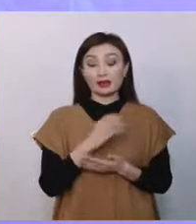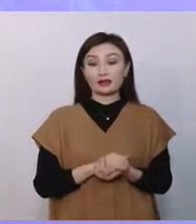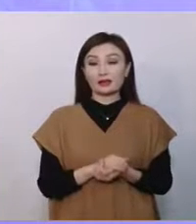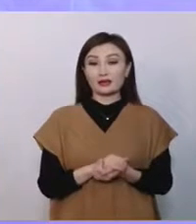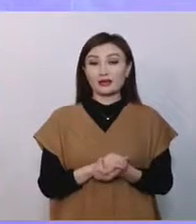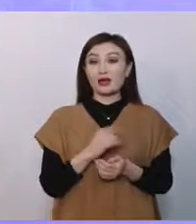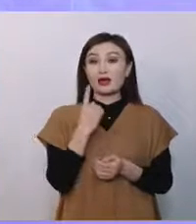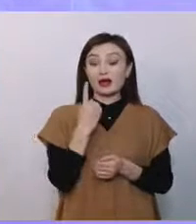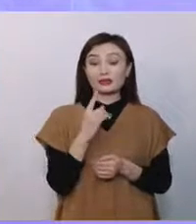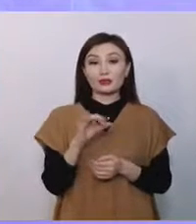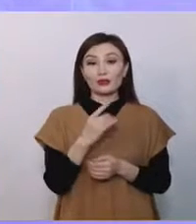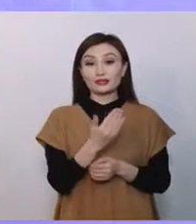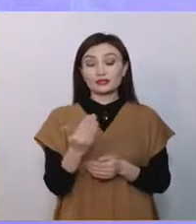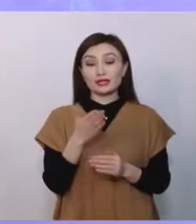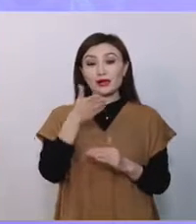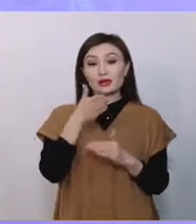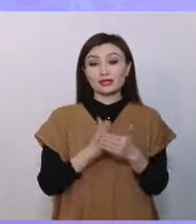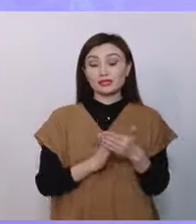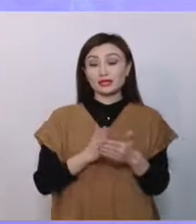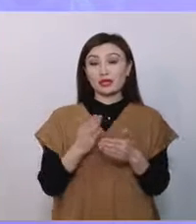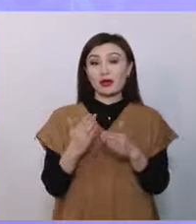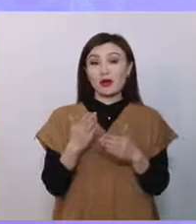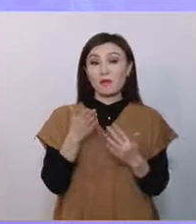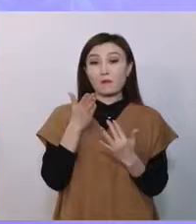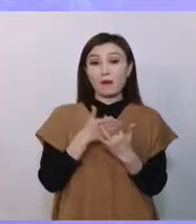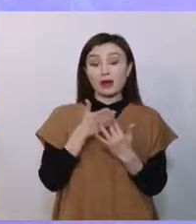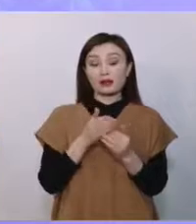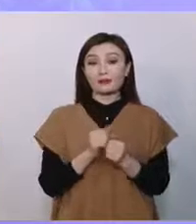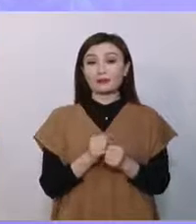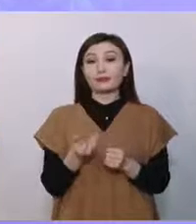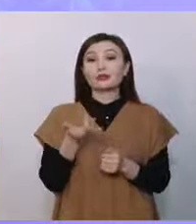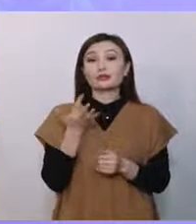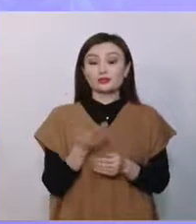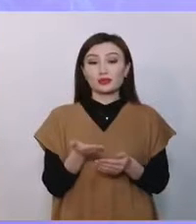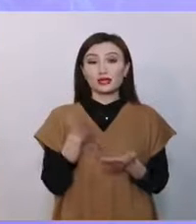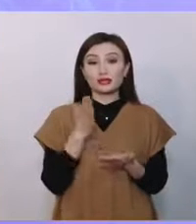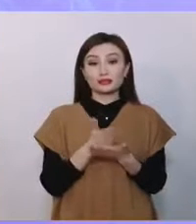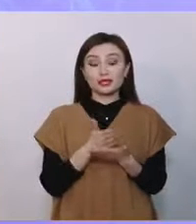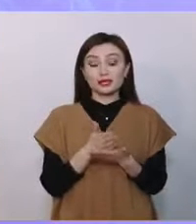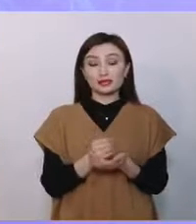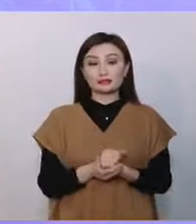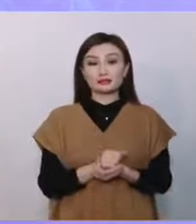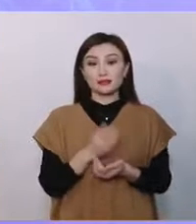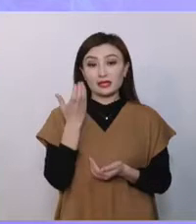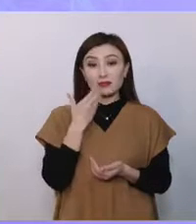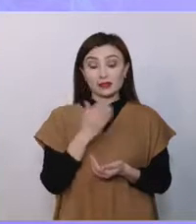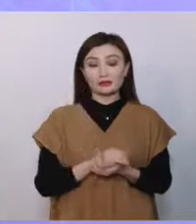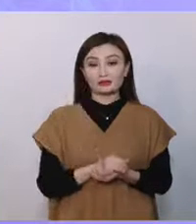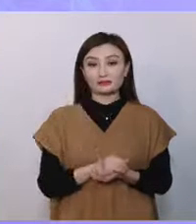одно из них разрезали пополам сколько яблок стала на столе